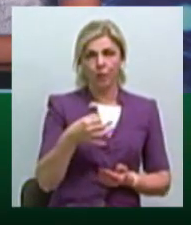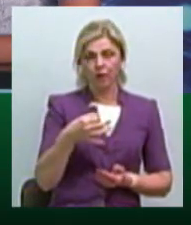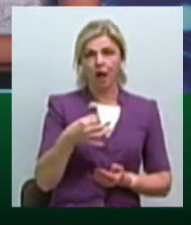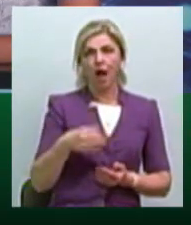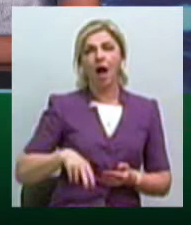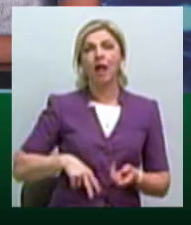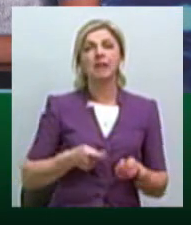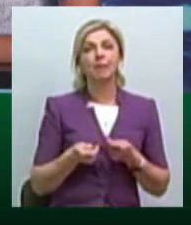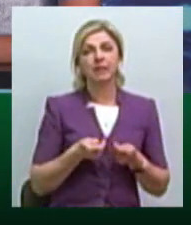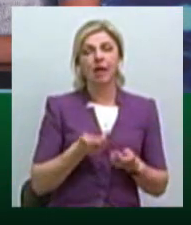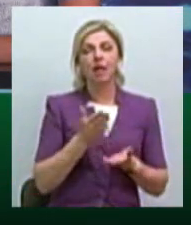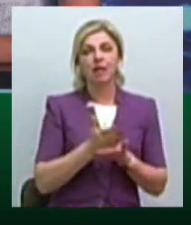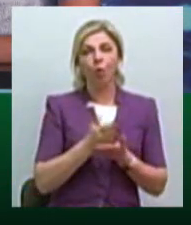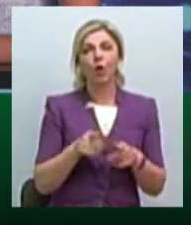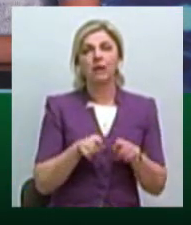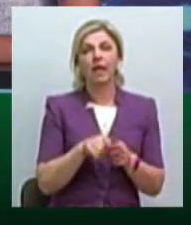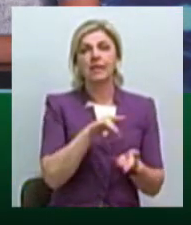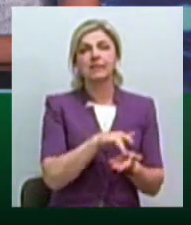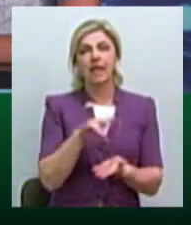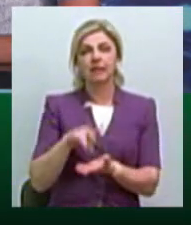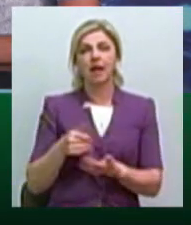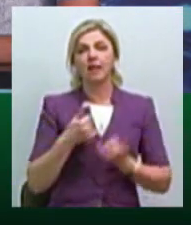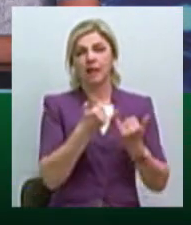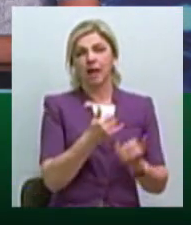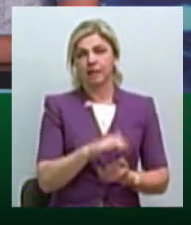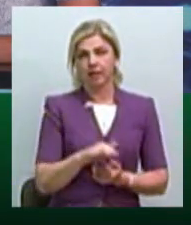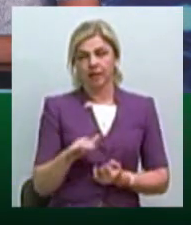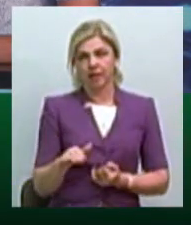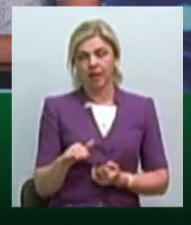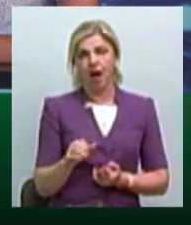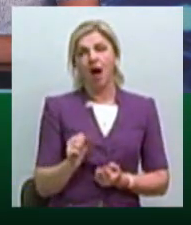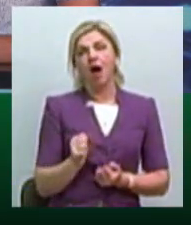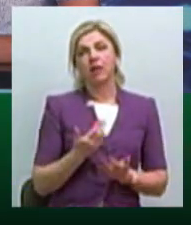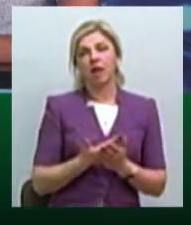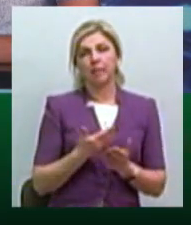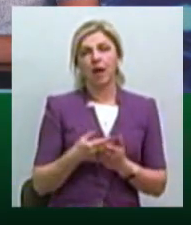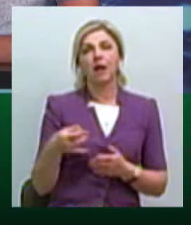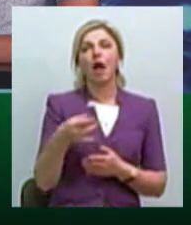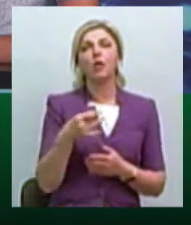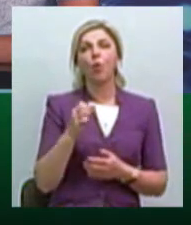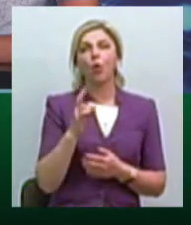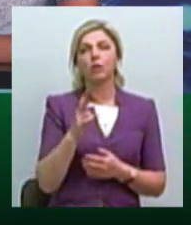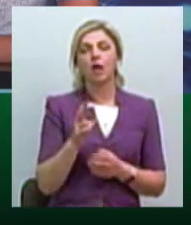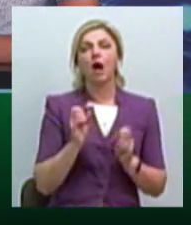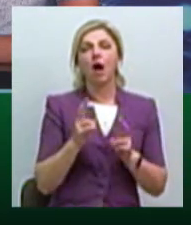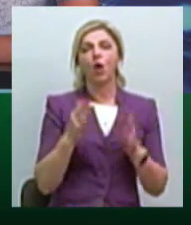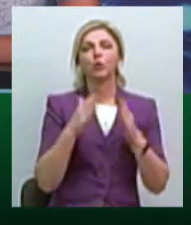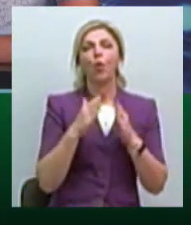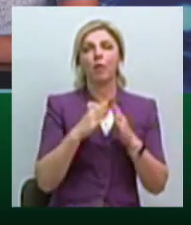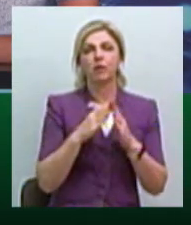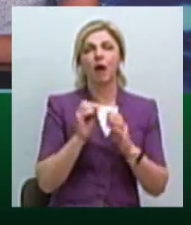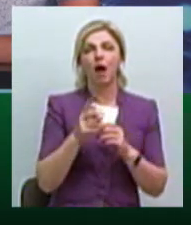обласній адміністрації знаходяться такі центри для дітей, А, наприклад, райони, як Доманівський, це максимальний